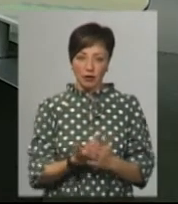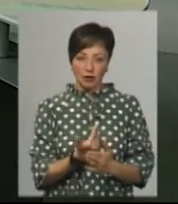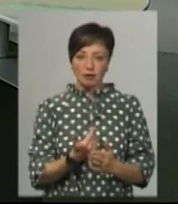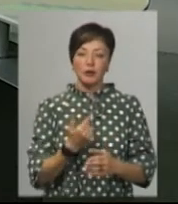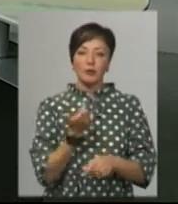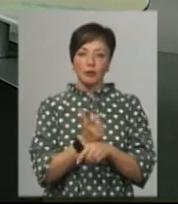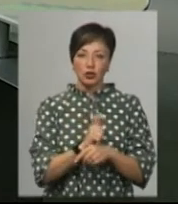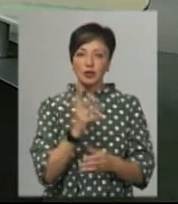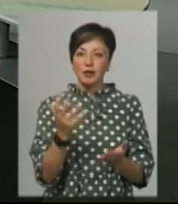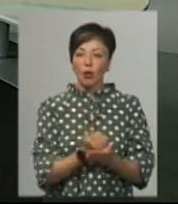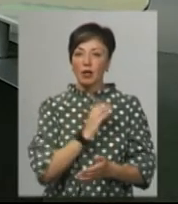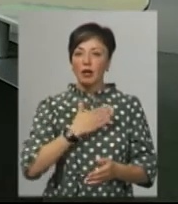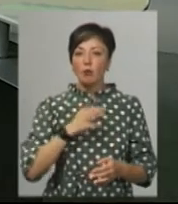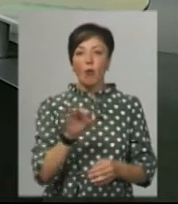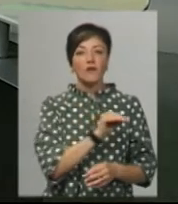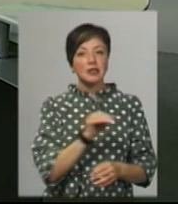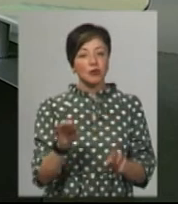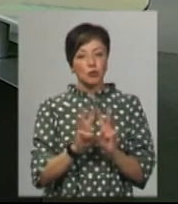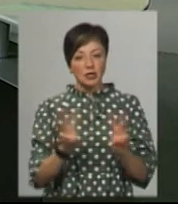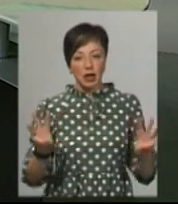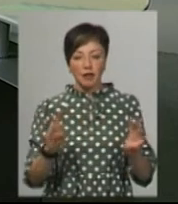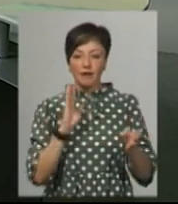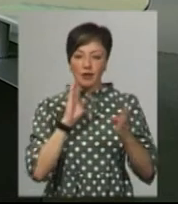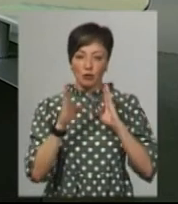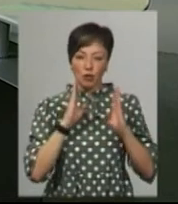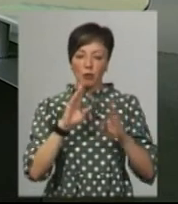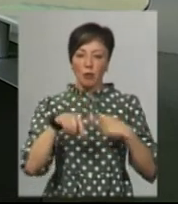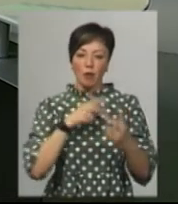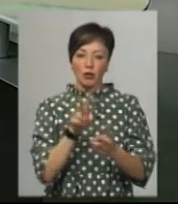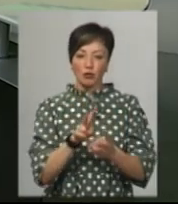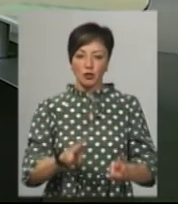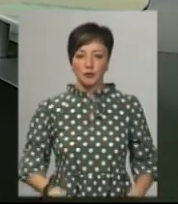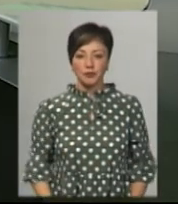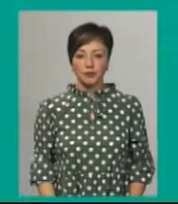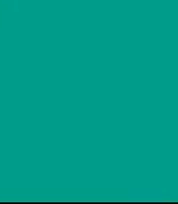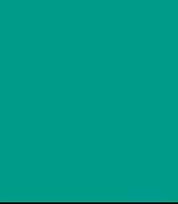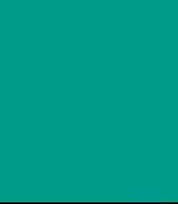цього випуску. Більше новин знаходьте на нашому офіційному сайті та на сторінці у Фейсбук. Побачимось!